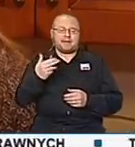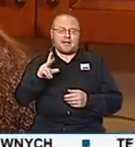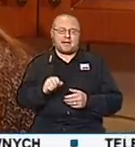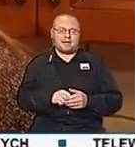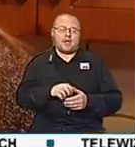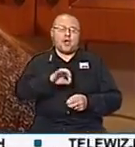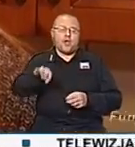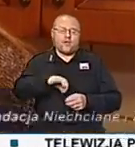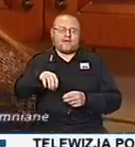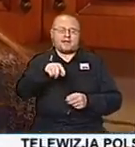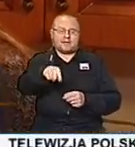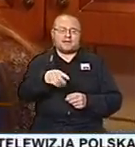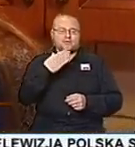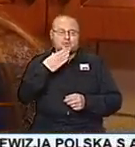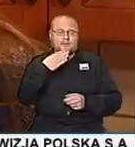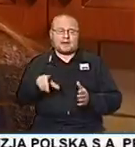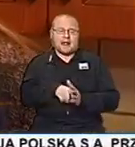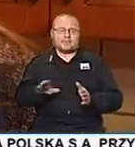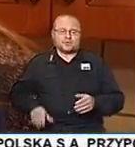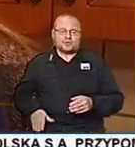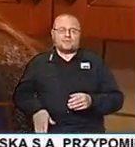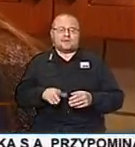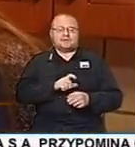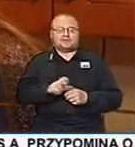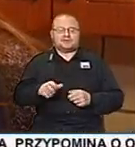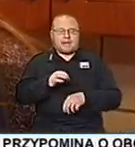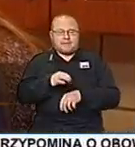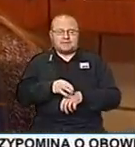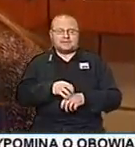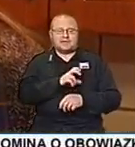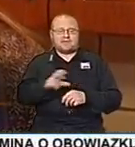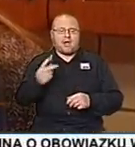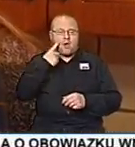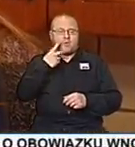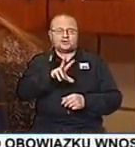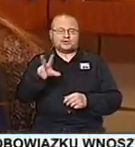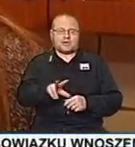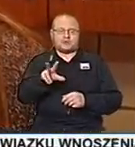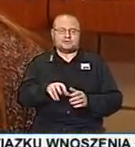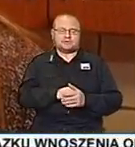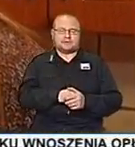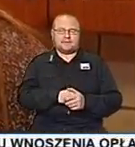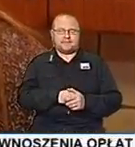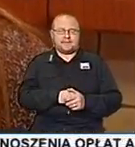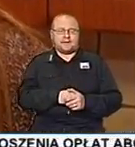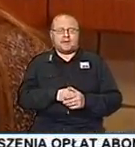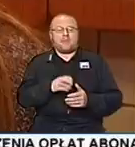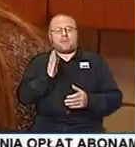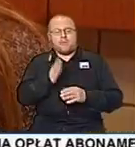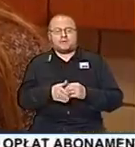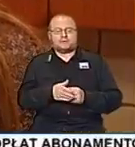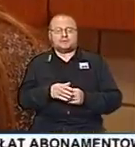Gotowanie takiej na przykład zupy dla psów na mięsie trwa około 3 godzin. Bo po